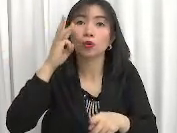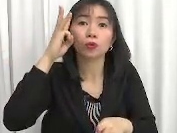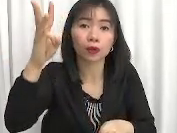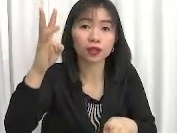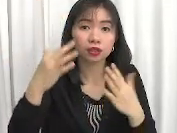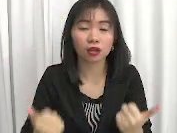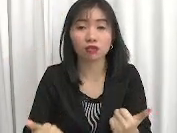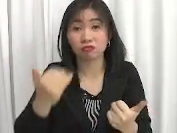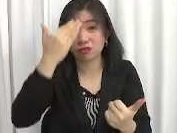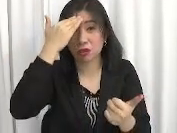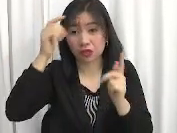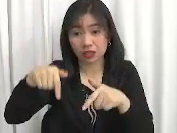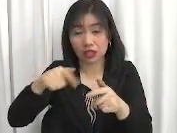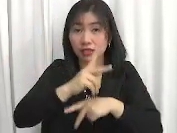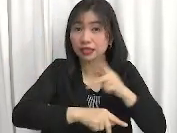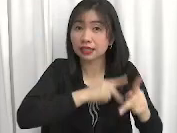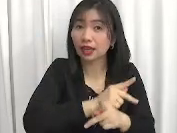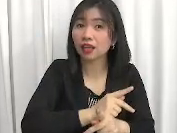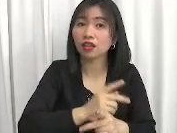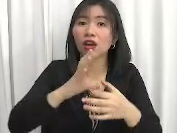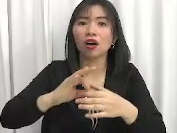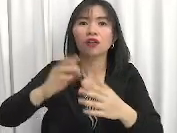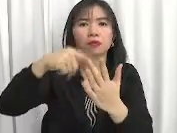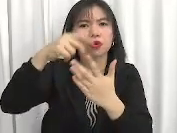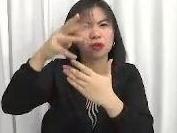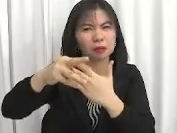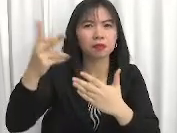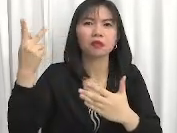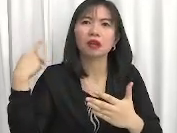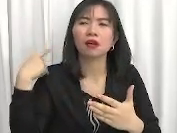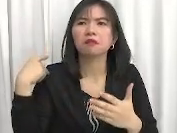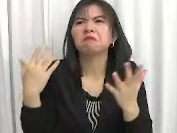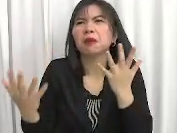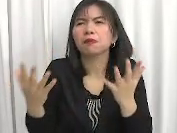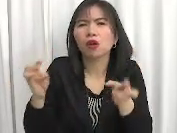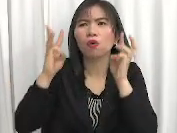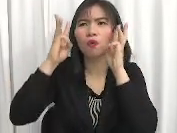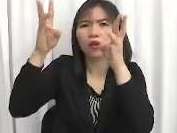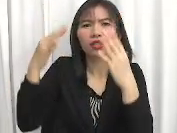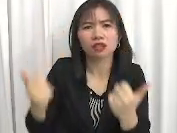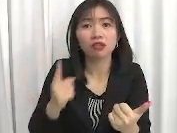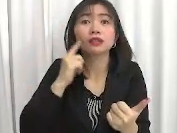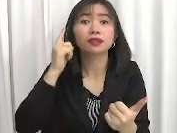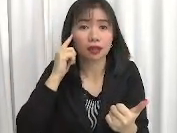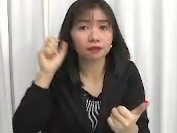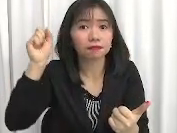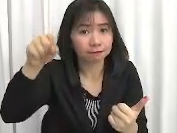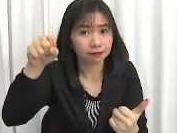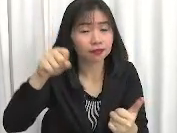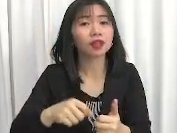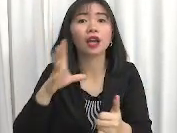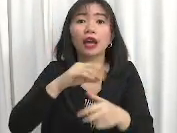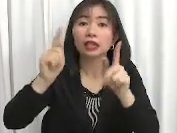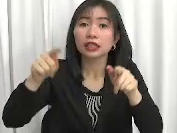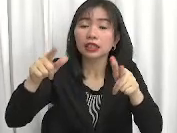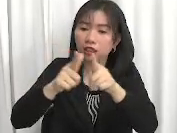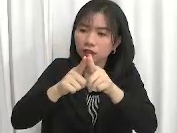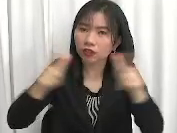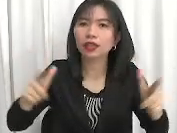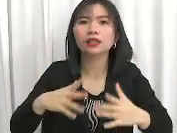ganito, hindi natin alam na meron din nanonood ng mga depth sa atin. Tama yan,